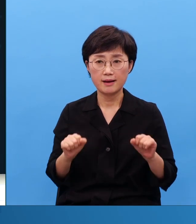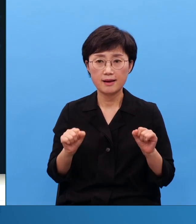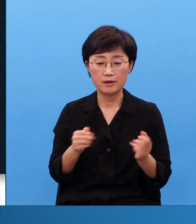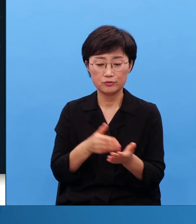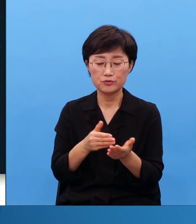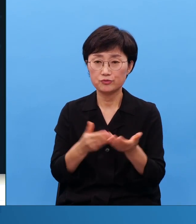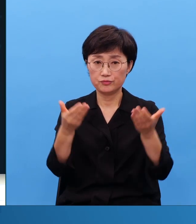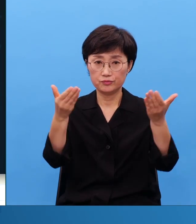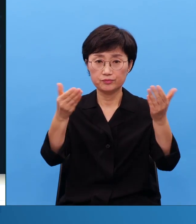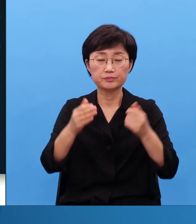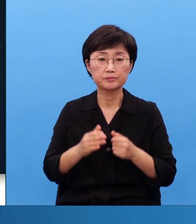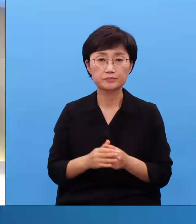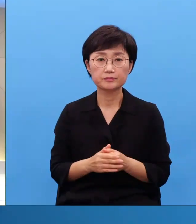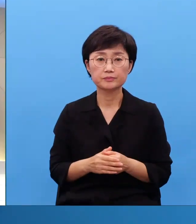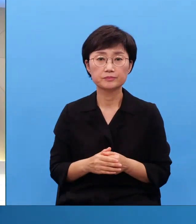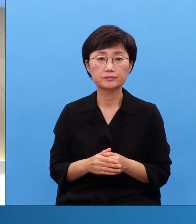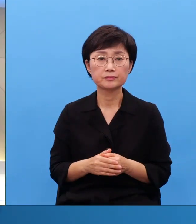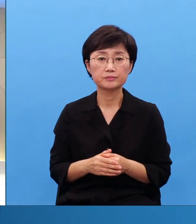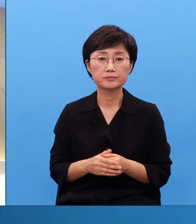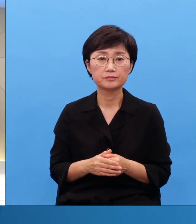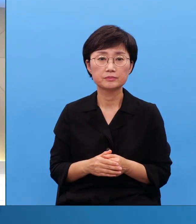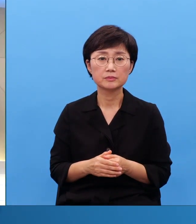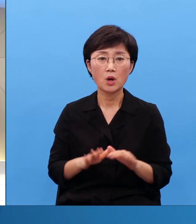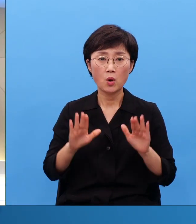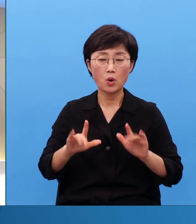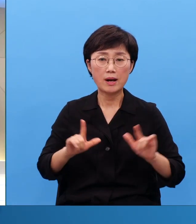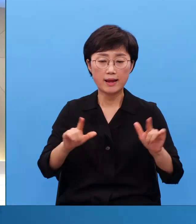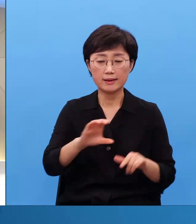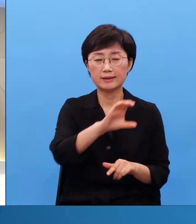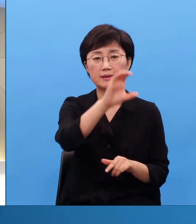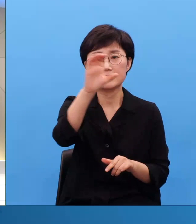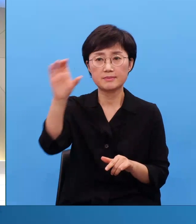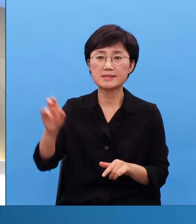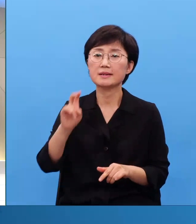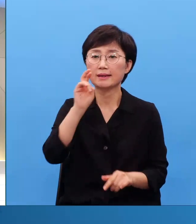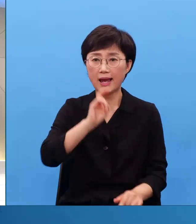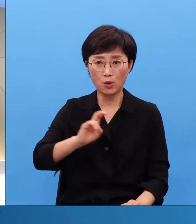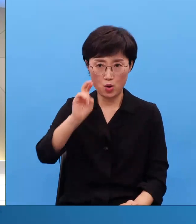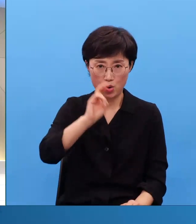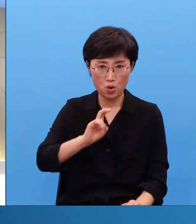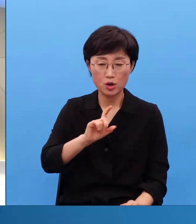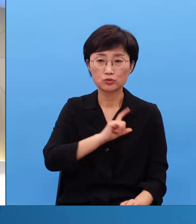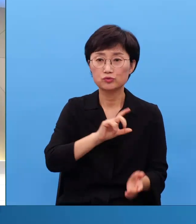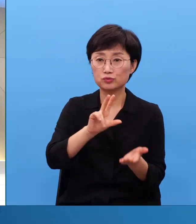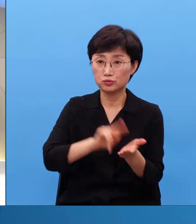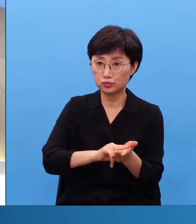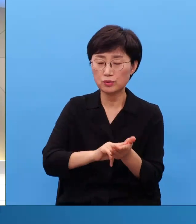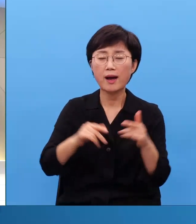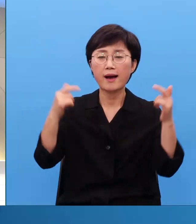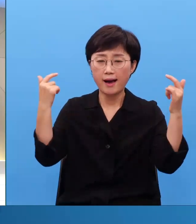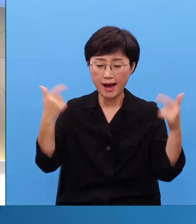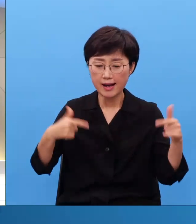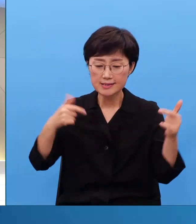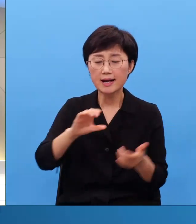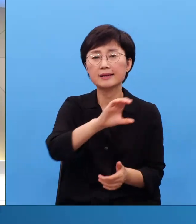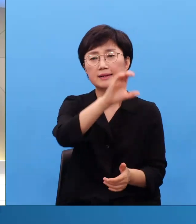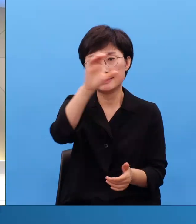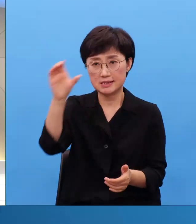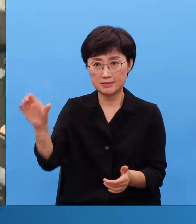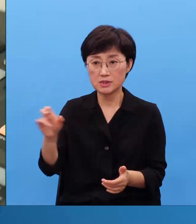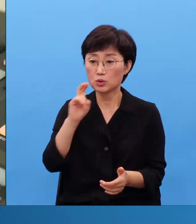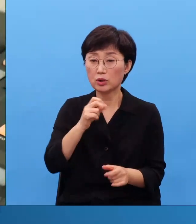안녕하십니까. RUTC 뉴스입니다. 2022 크리스마스 캐롤 항상 크리스마스가 오는 28일